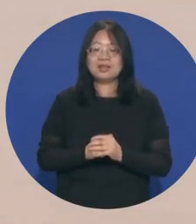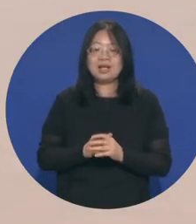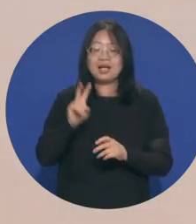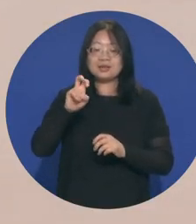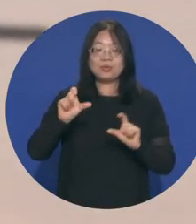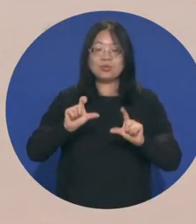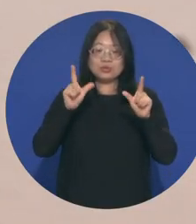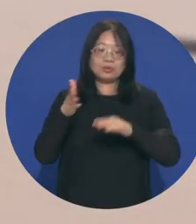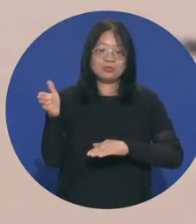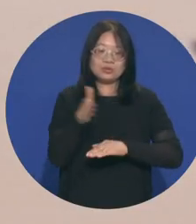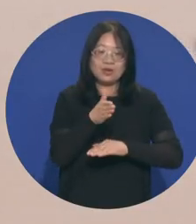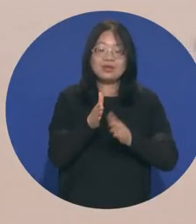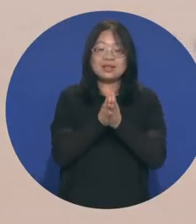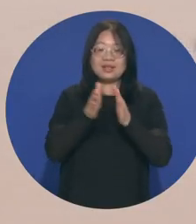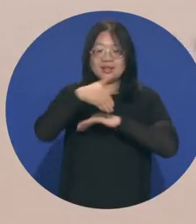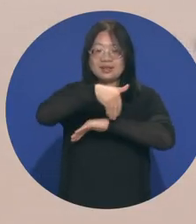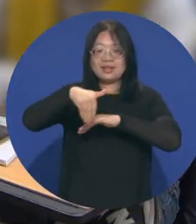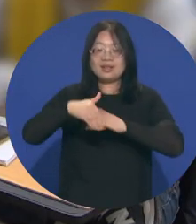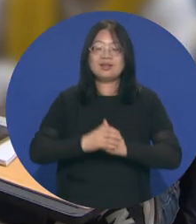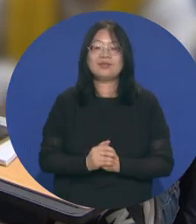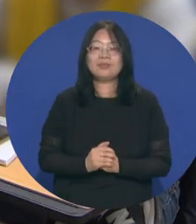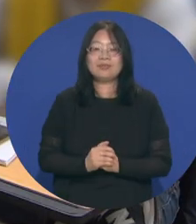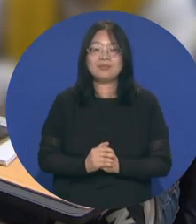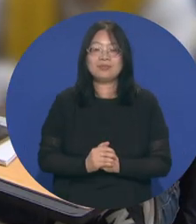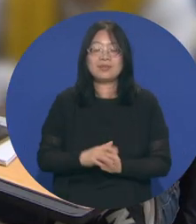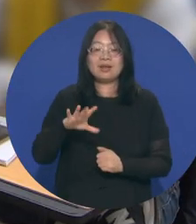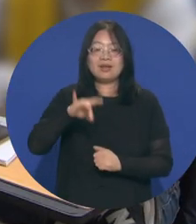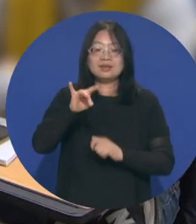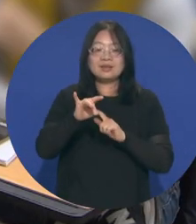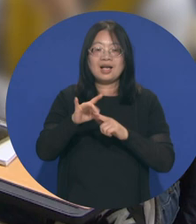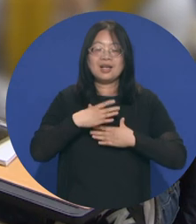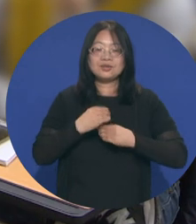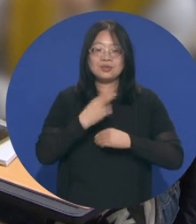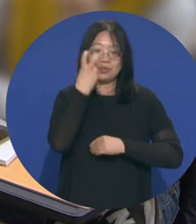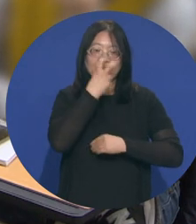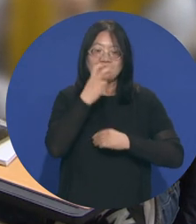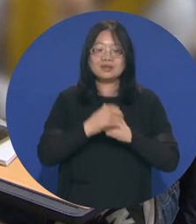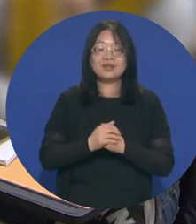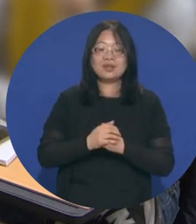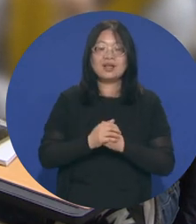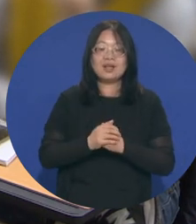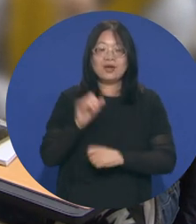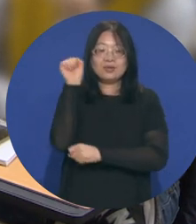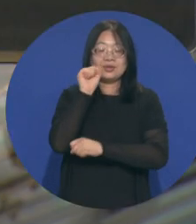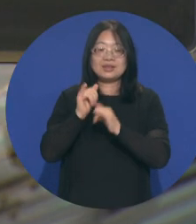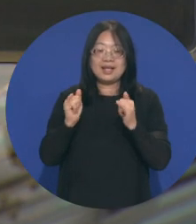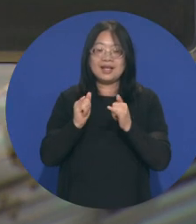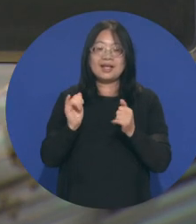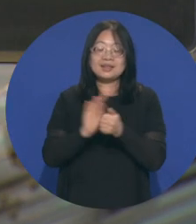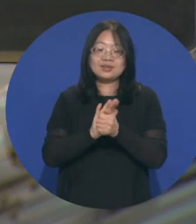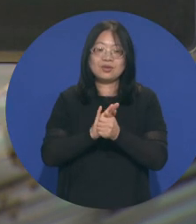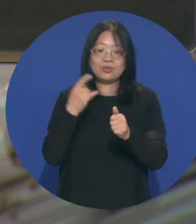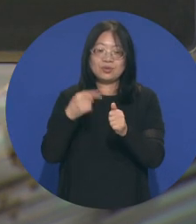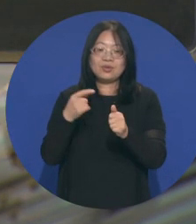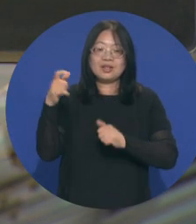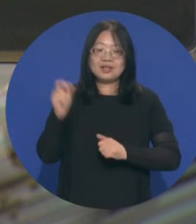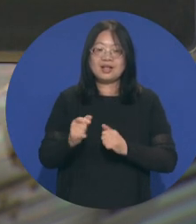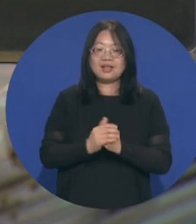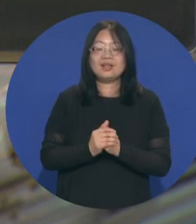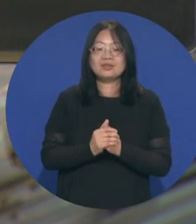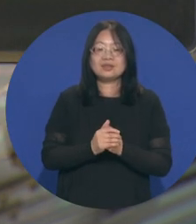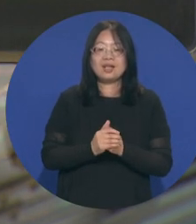25년부터 적용할 예정입니다 먼저 안전관리와 운수종사자의 을화